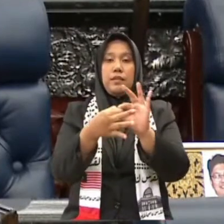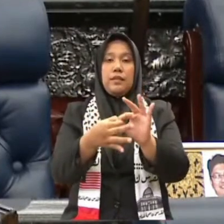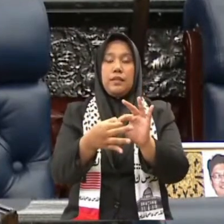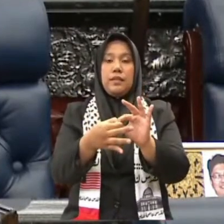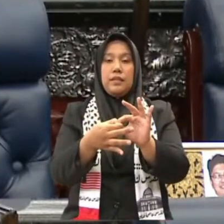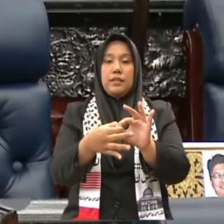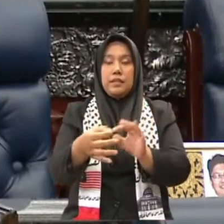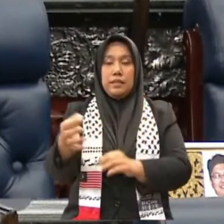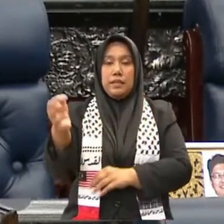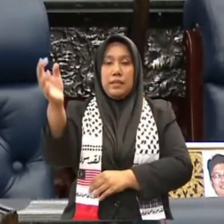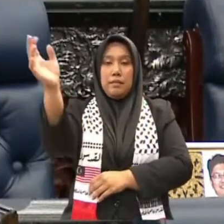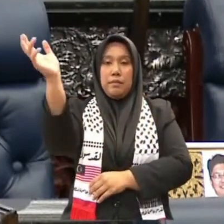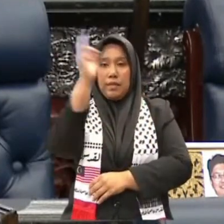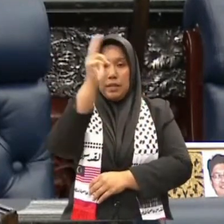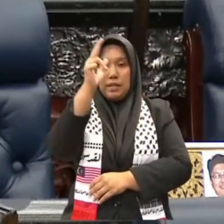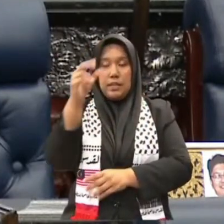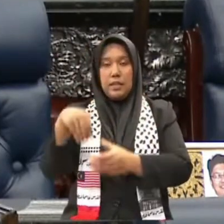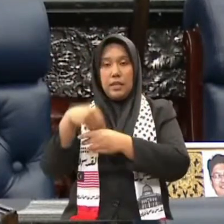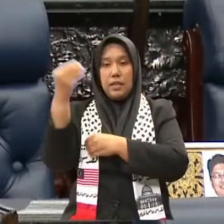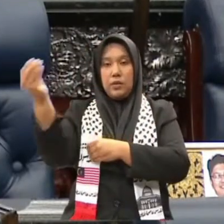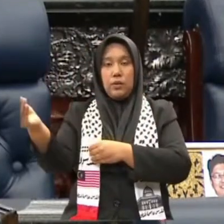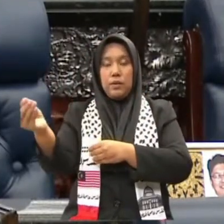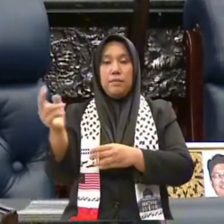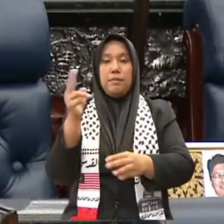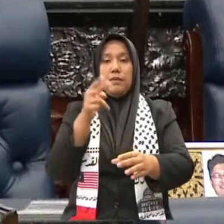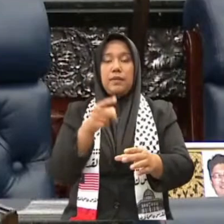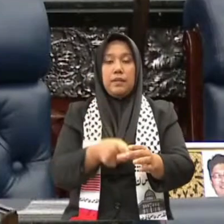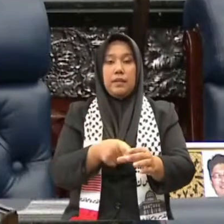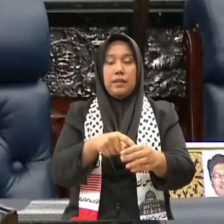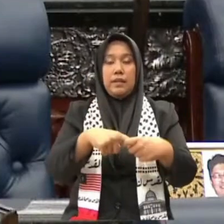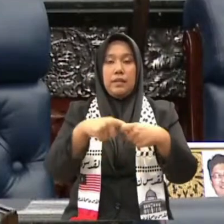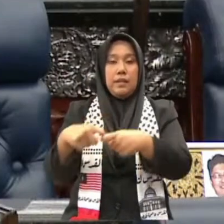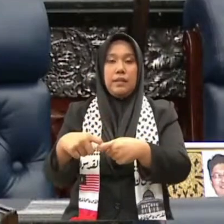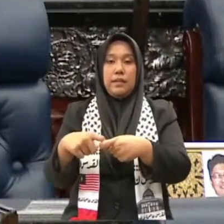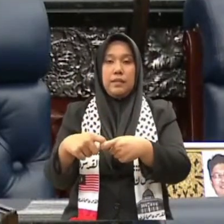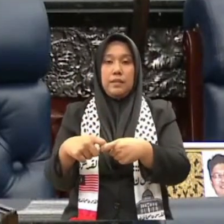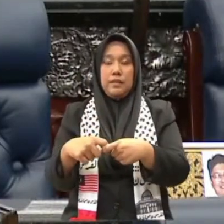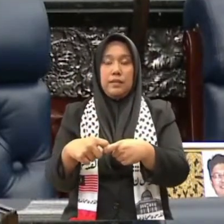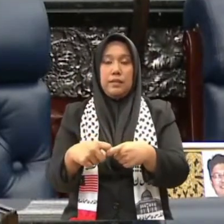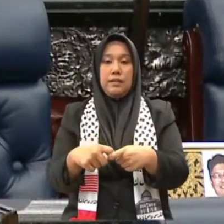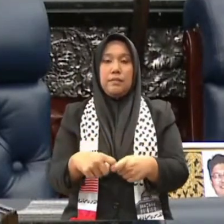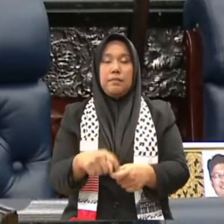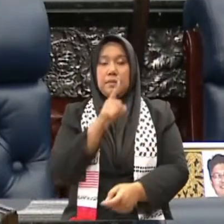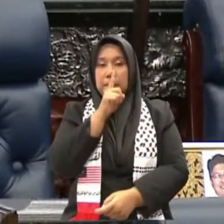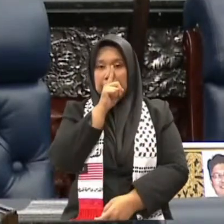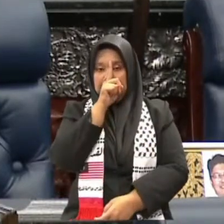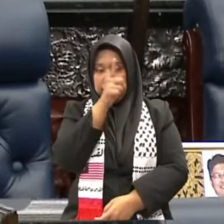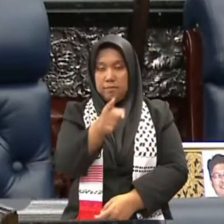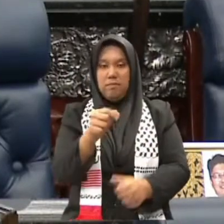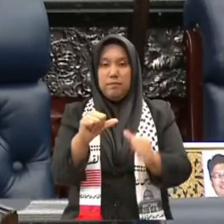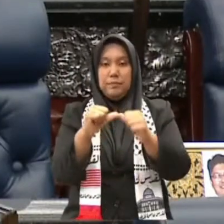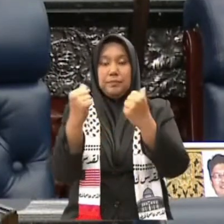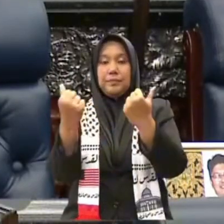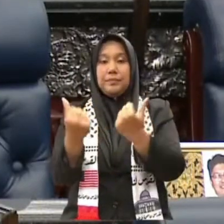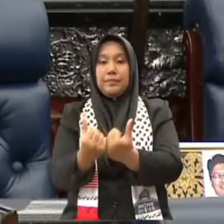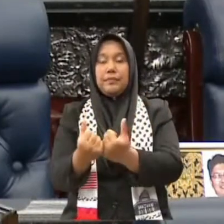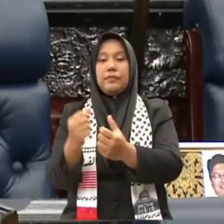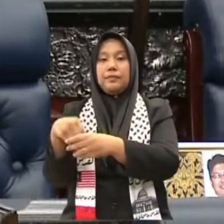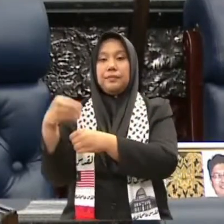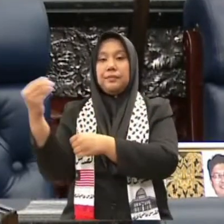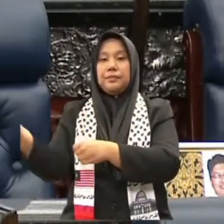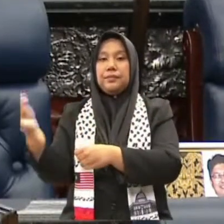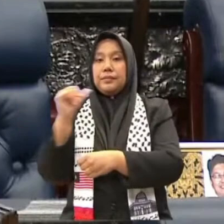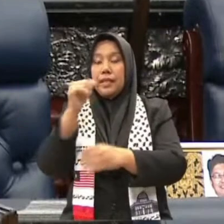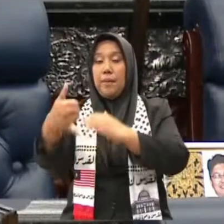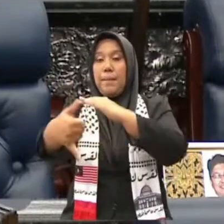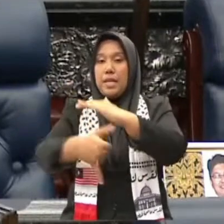yang berkaitan untuk memastikan agensi penguatkuasa asing tidak menceroboh perairan negara. Dalam hal